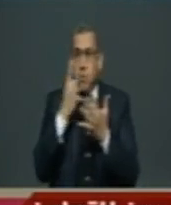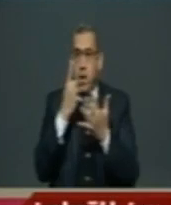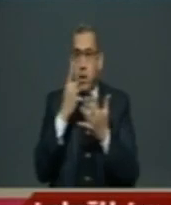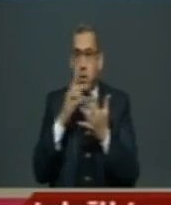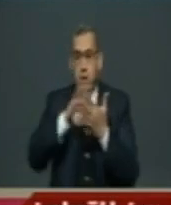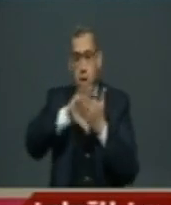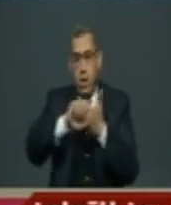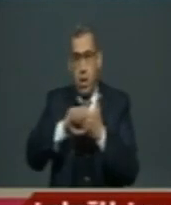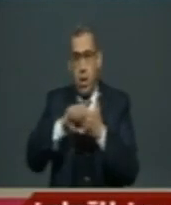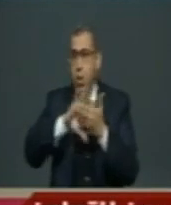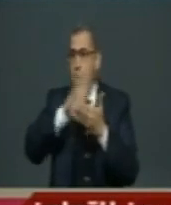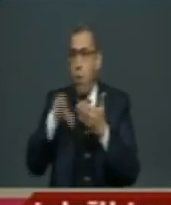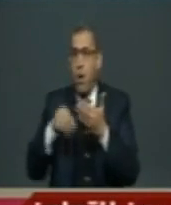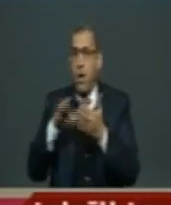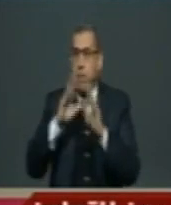البلد